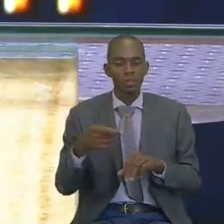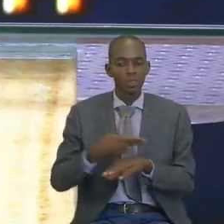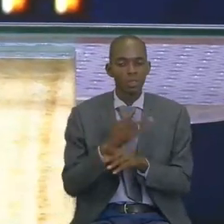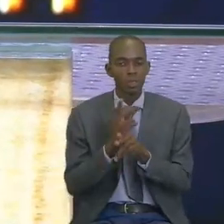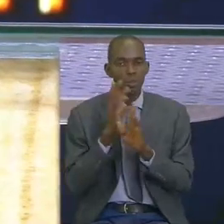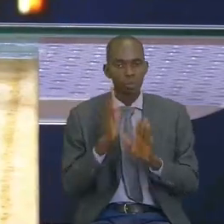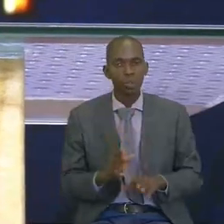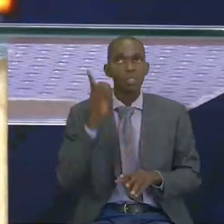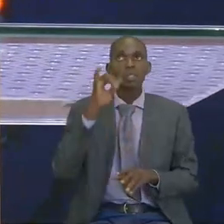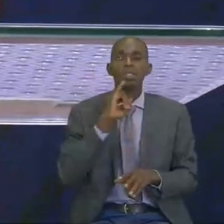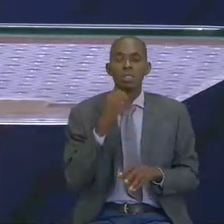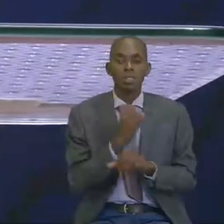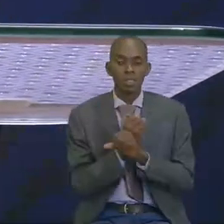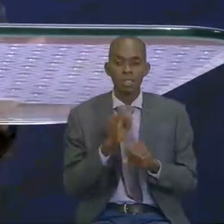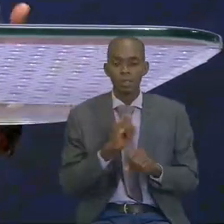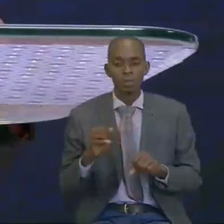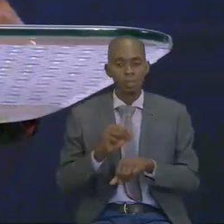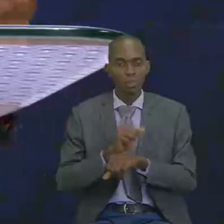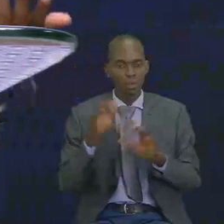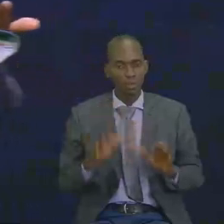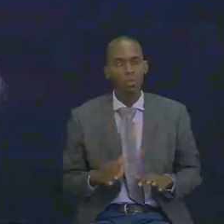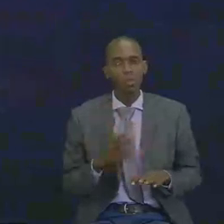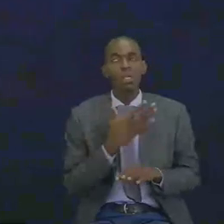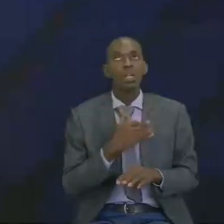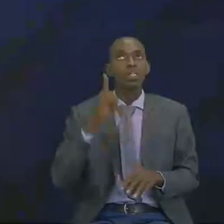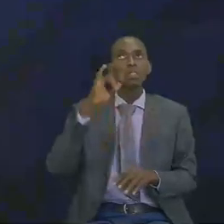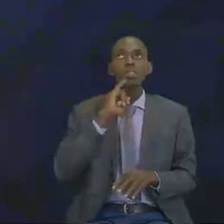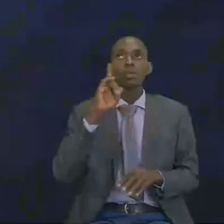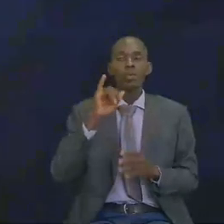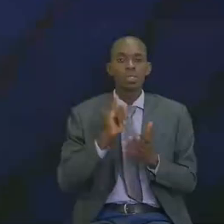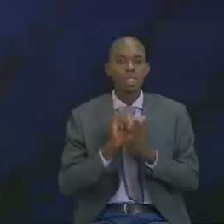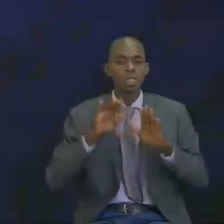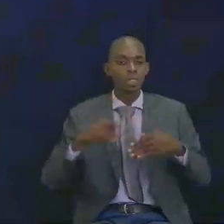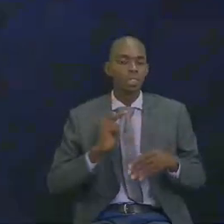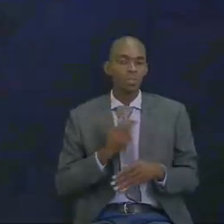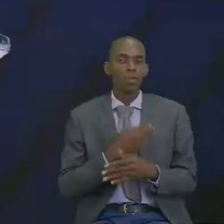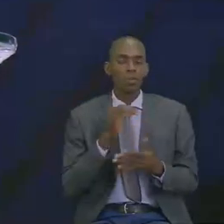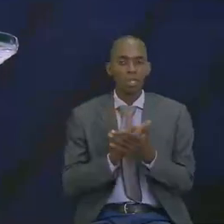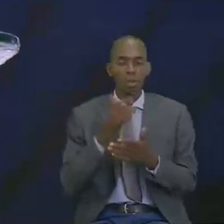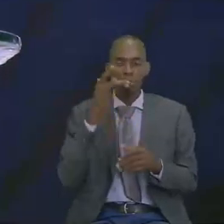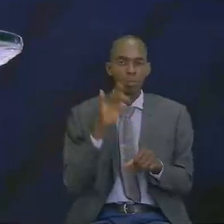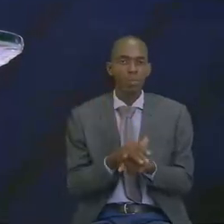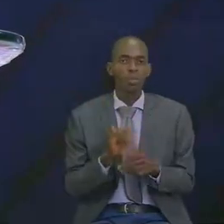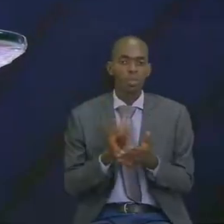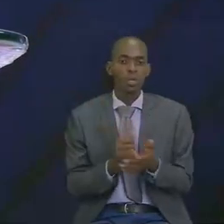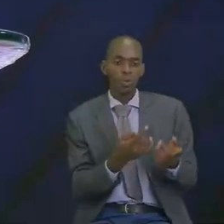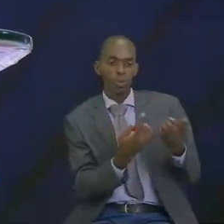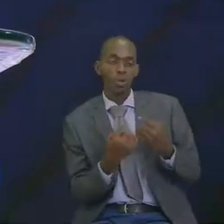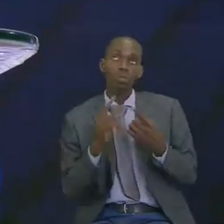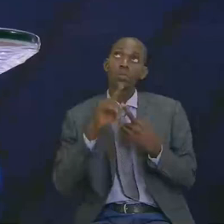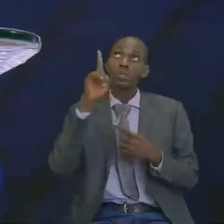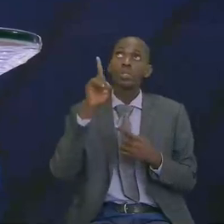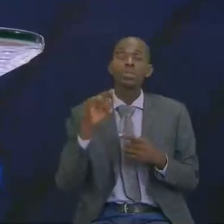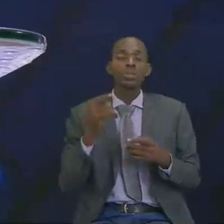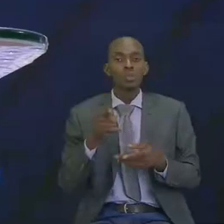le berger qui sauve, il est la pierre qui sauve, c'est lui qui nous a donné la promesse. Venez à moi, vous tous qui